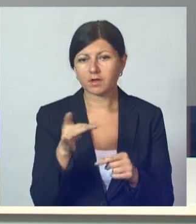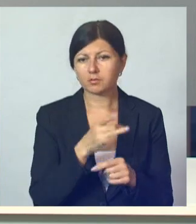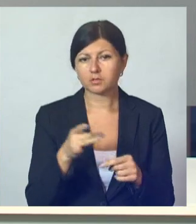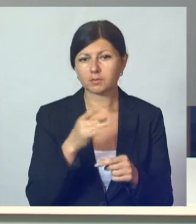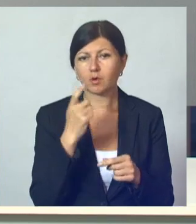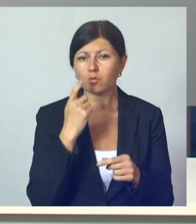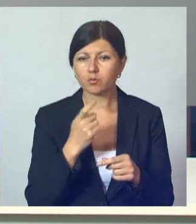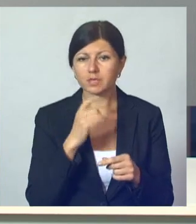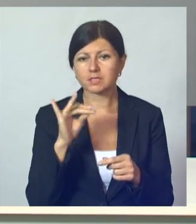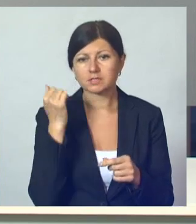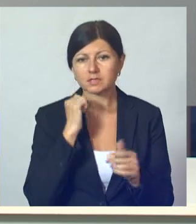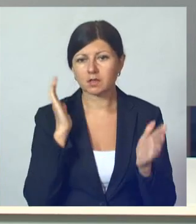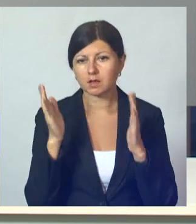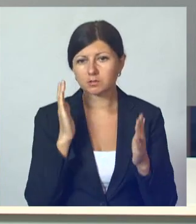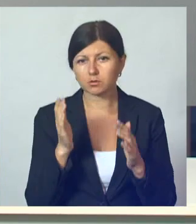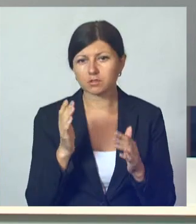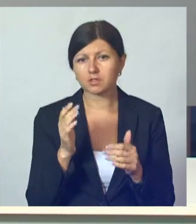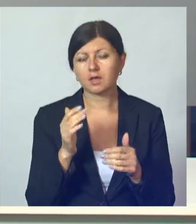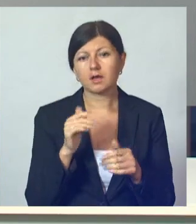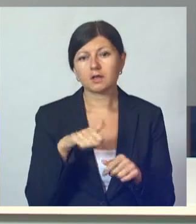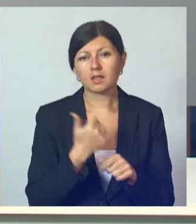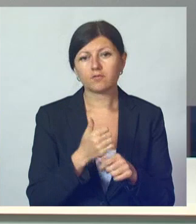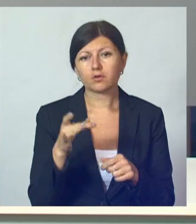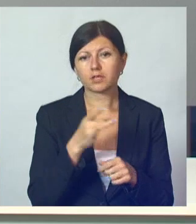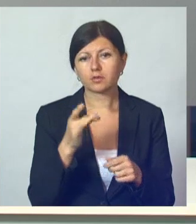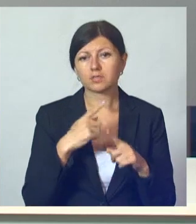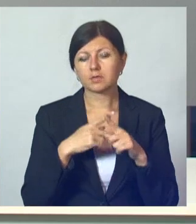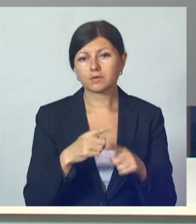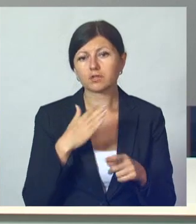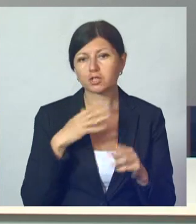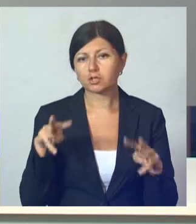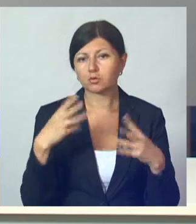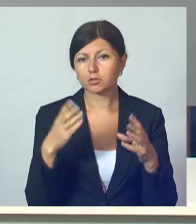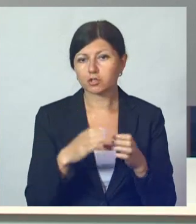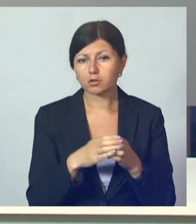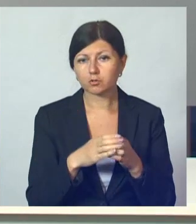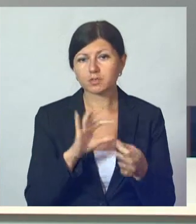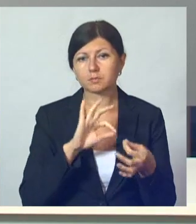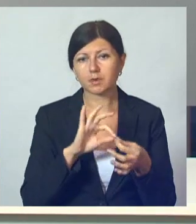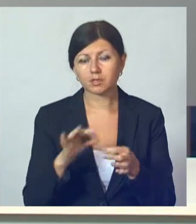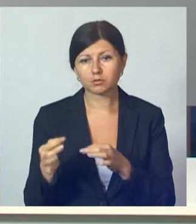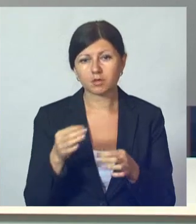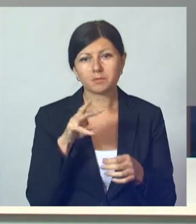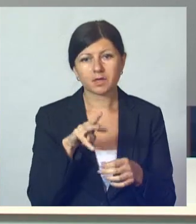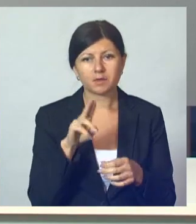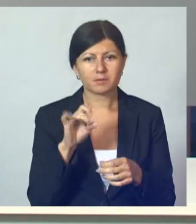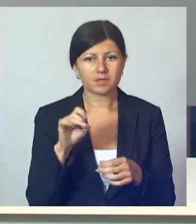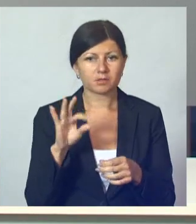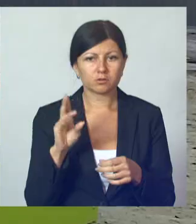муниципалитета – Губкинский и Староскольский округа. Главу региона сопровождала наша съемочная группа. С подробностями Михаил